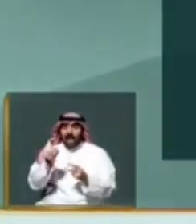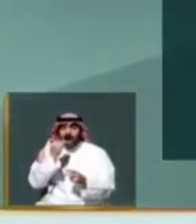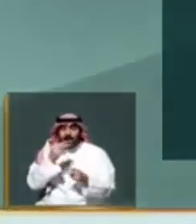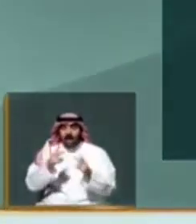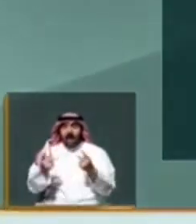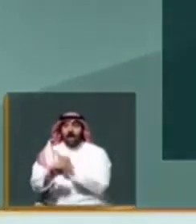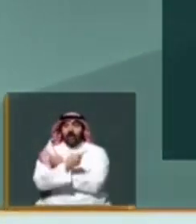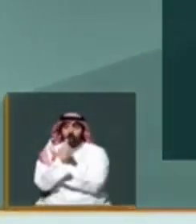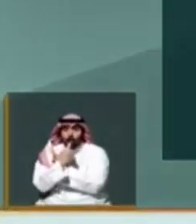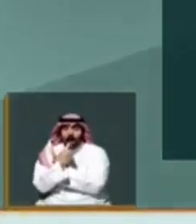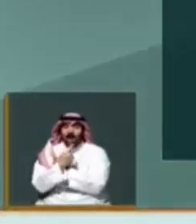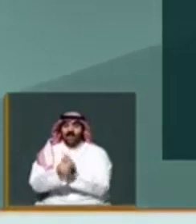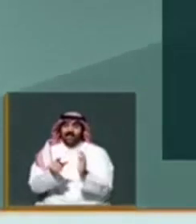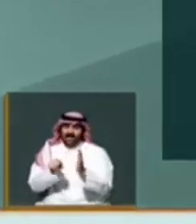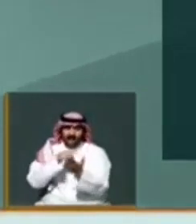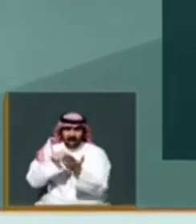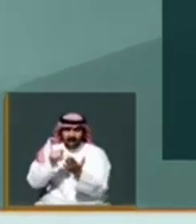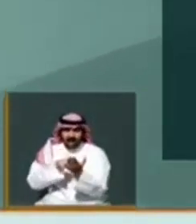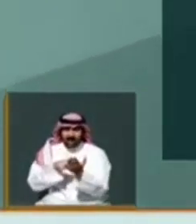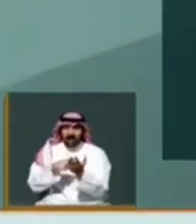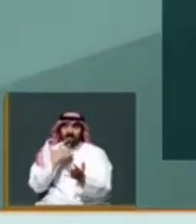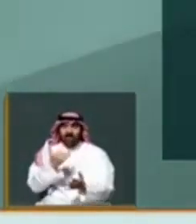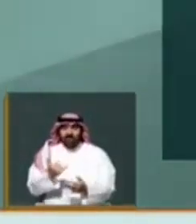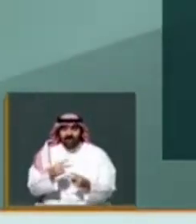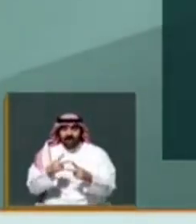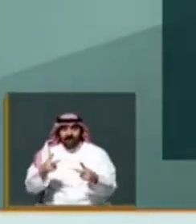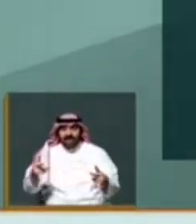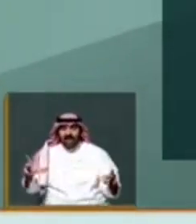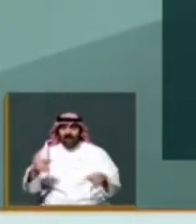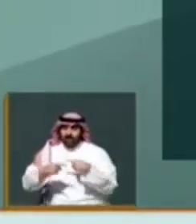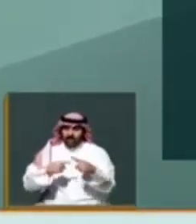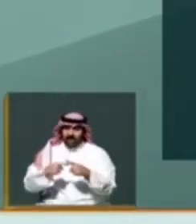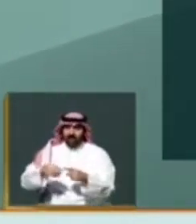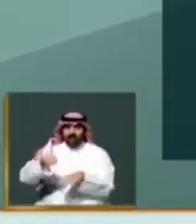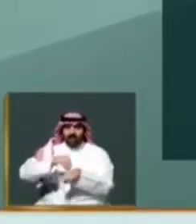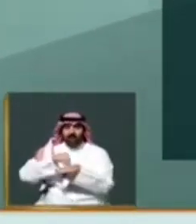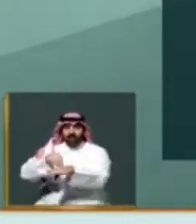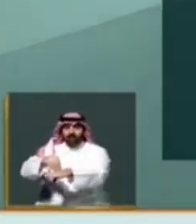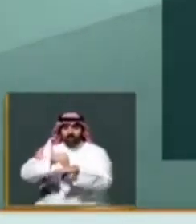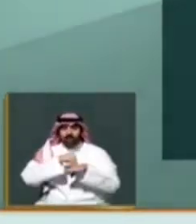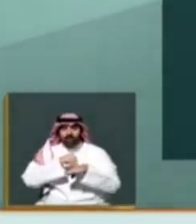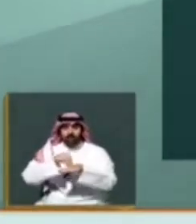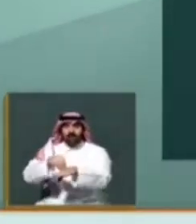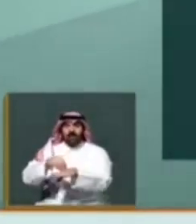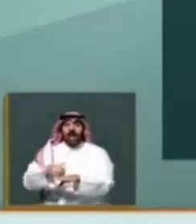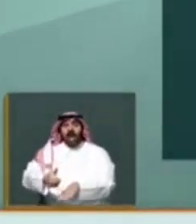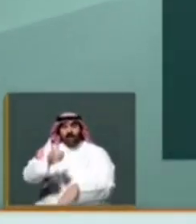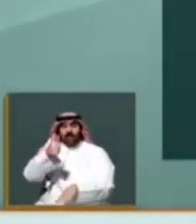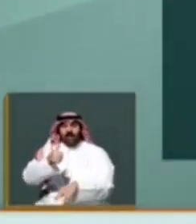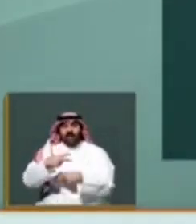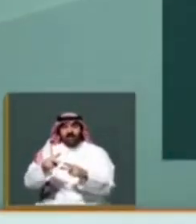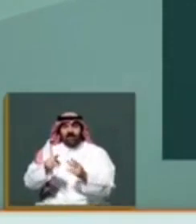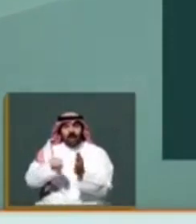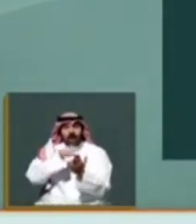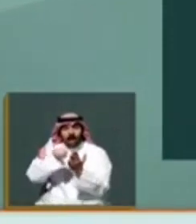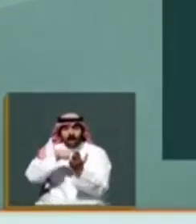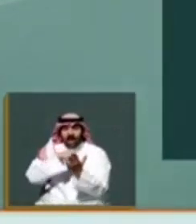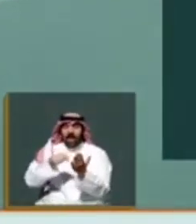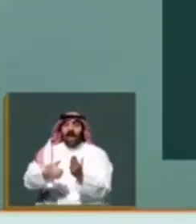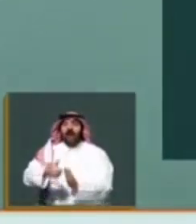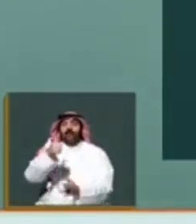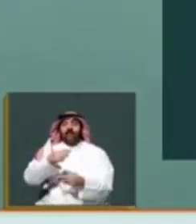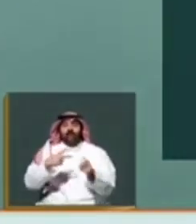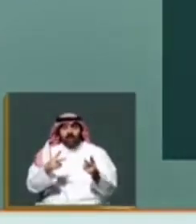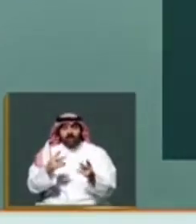الغذائية والدوائية وغيرها من السلع والخدمات المستثناة وتوصيلها إلى المنازل. وأكدت الوزارة للعموم أن